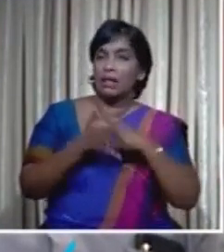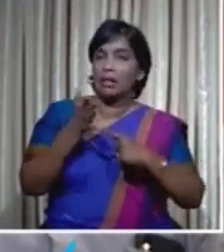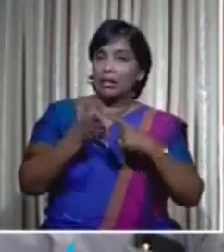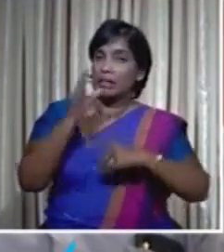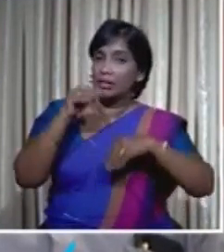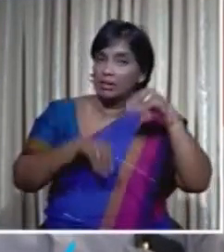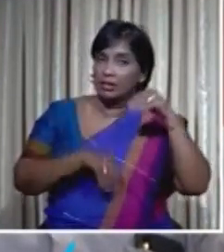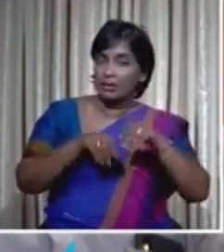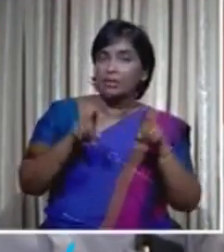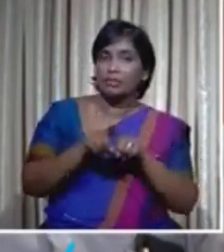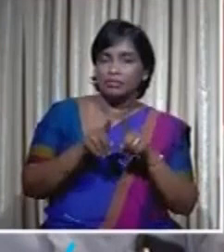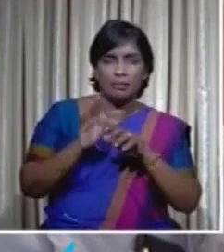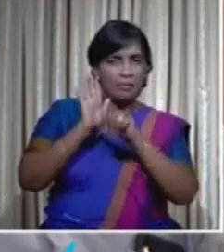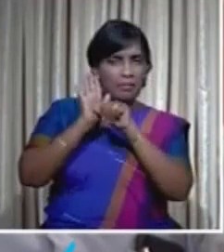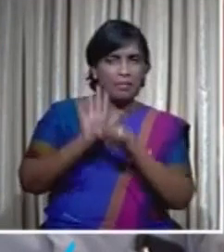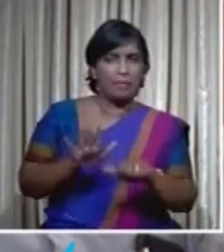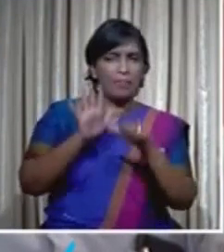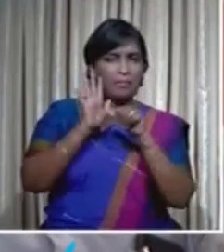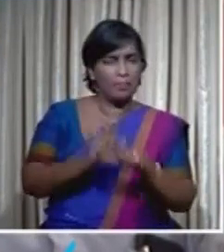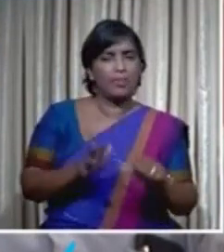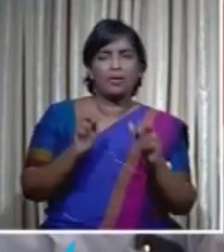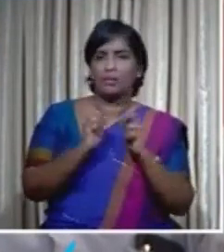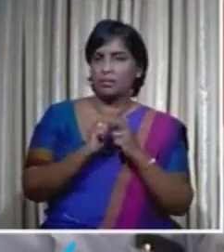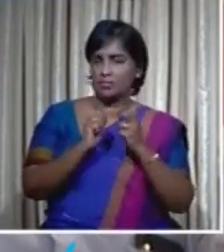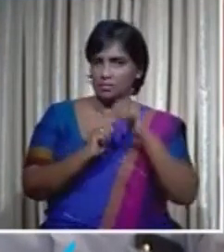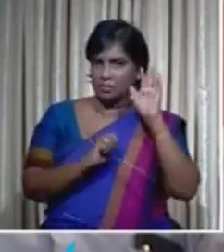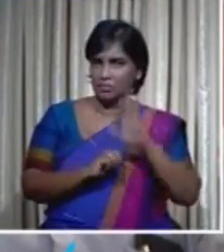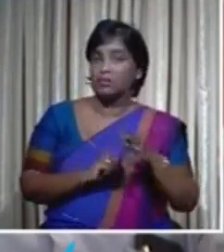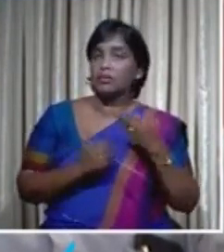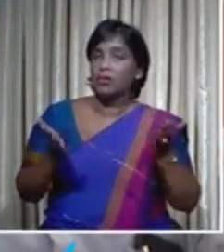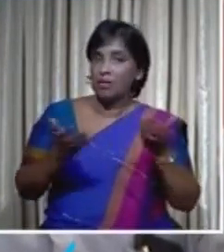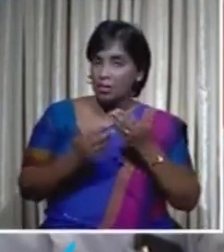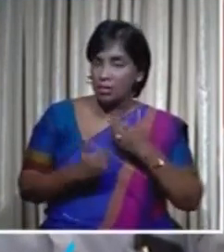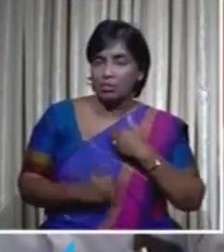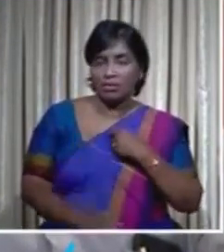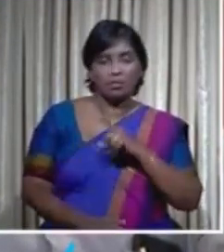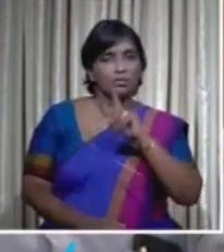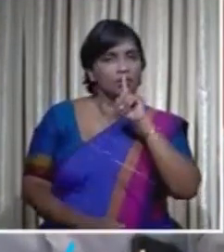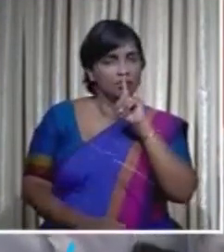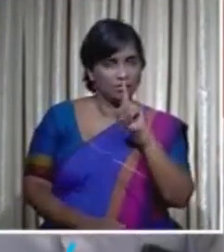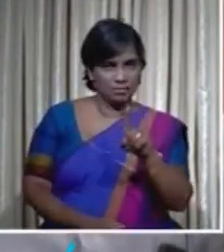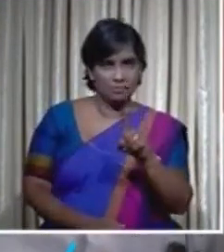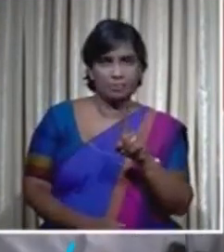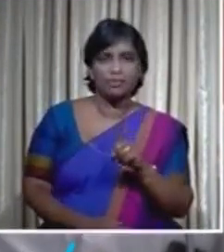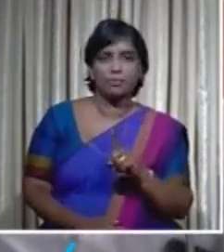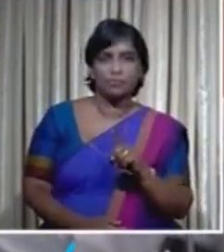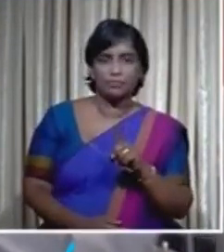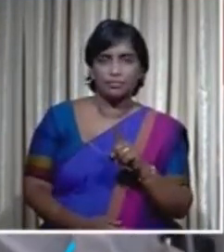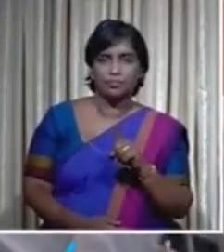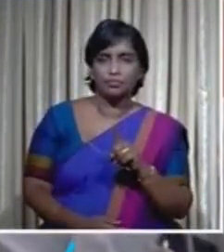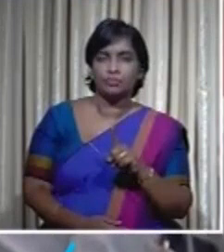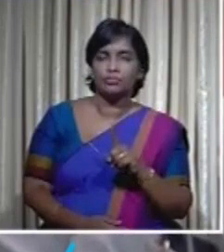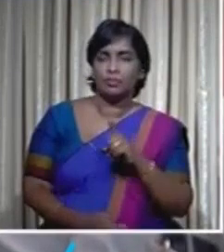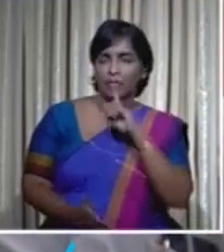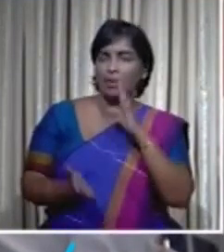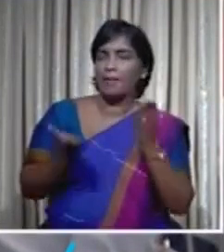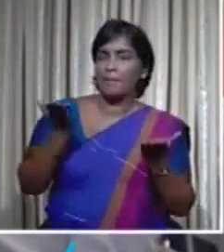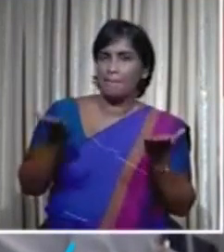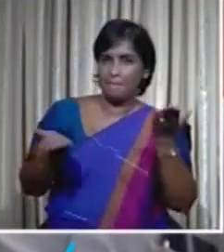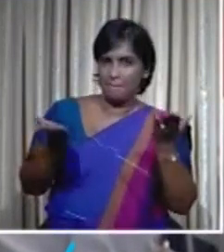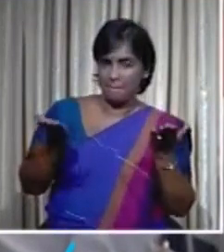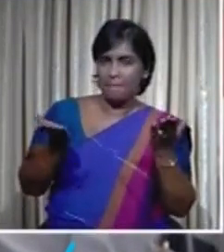போய் இப்பொழுது கூட நாங்கள் கேட்பது இந்த இடத்திலே நியாயமான